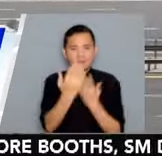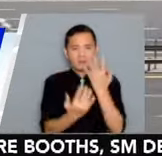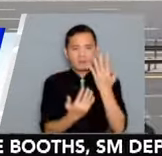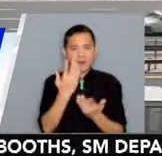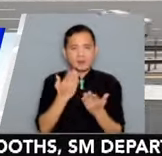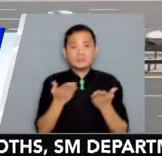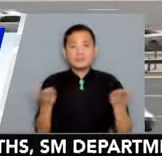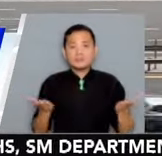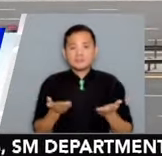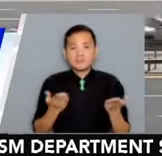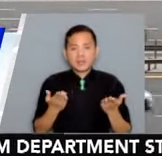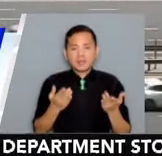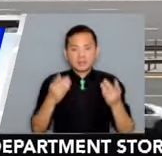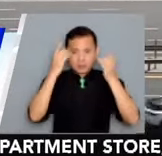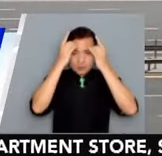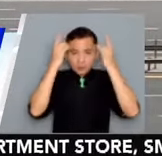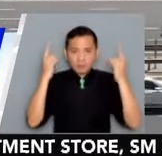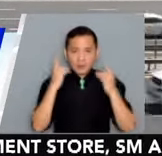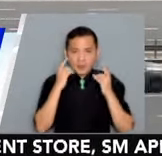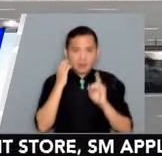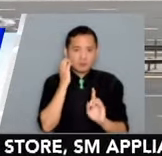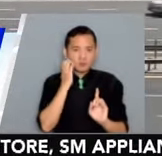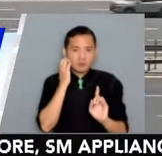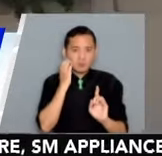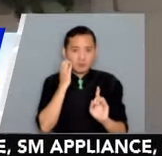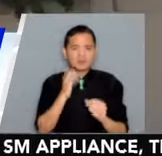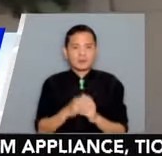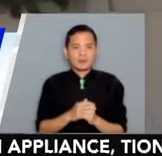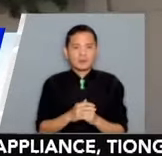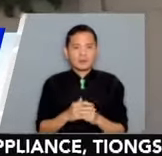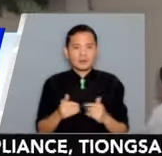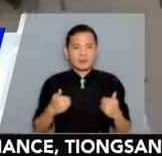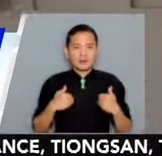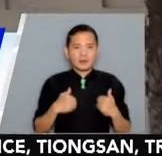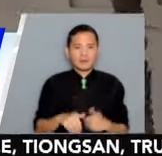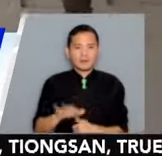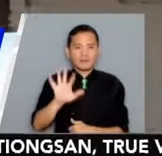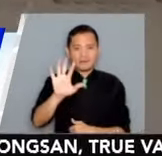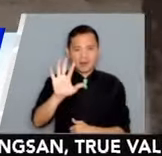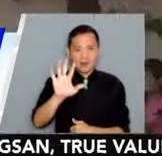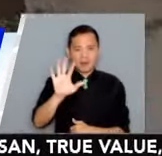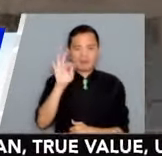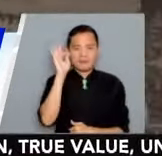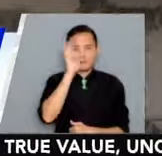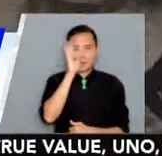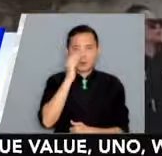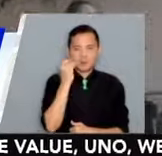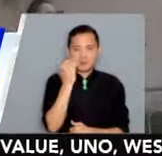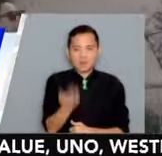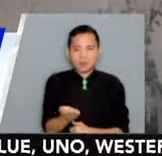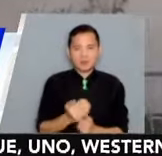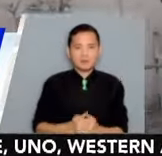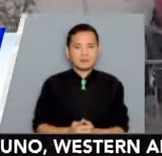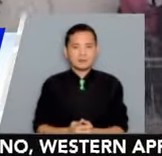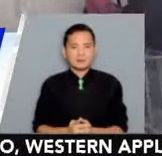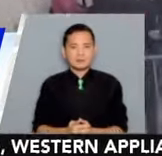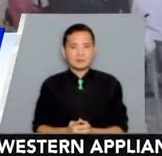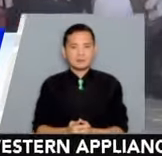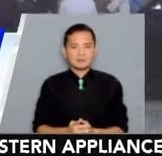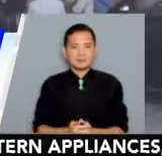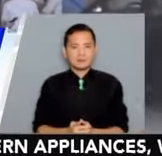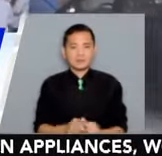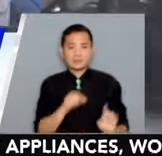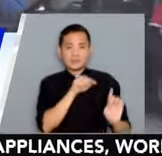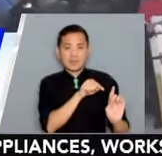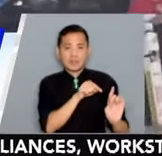konsulado ng Pilipinas sa mga naulila ng Pinay. Minomonitor din daw nila ang lagay ng asawa ng Pilipina na nasa intensive care unit naman dahil